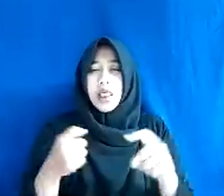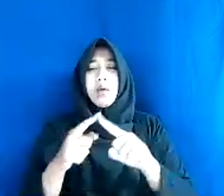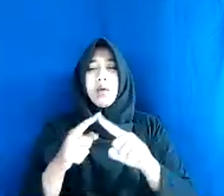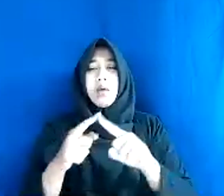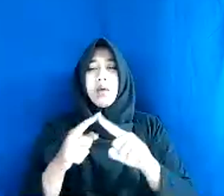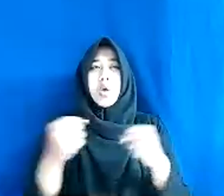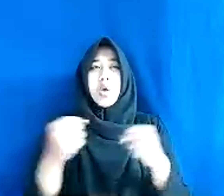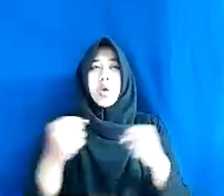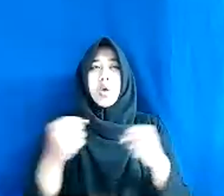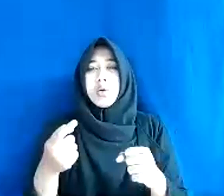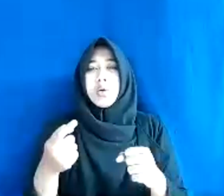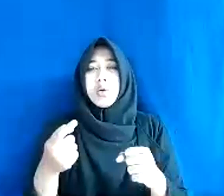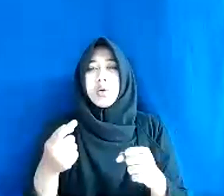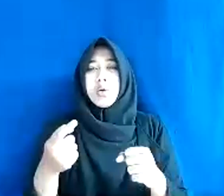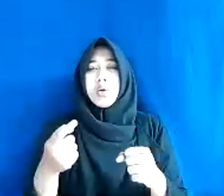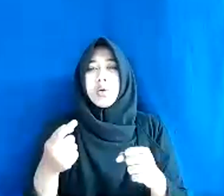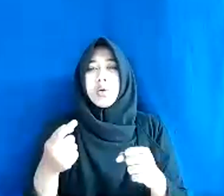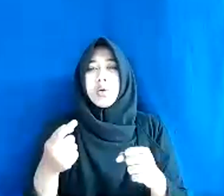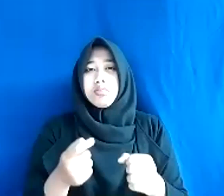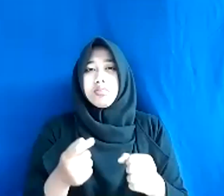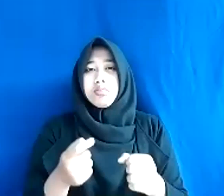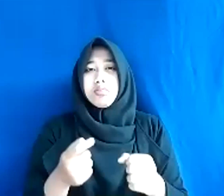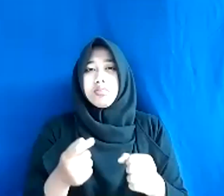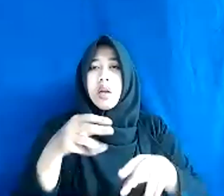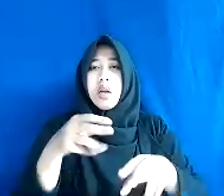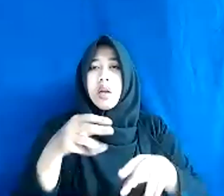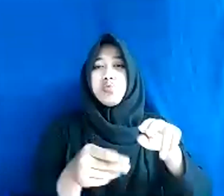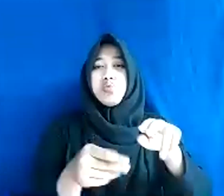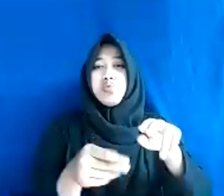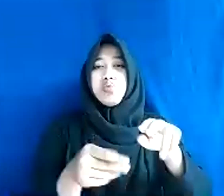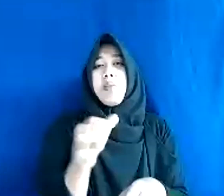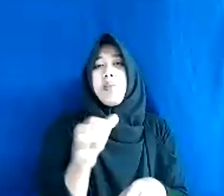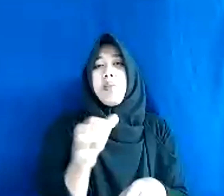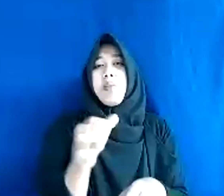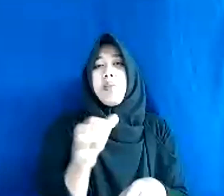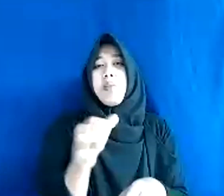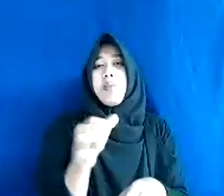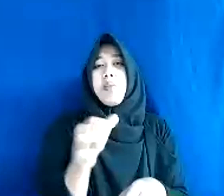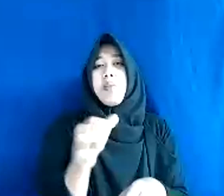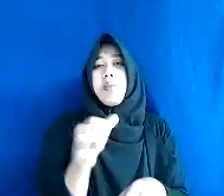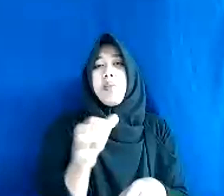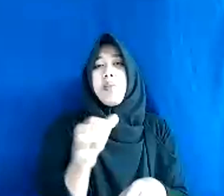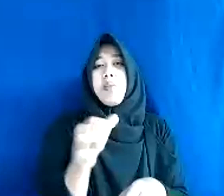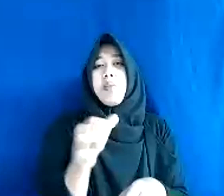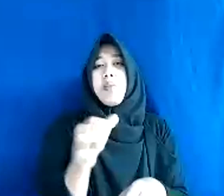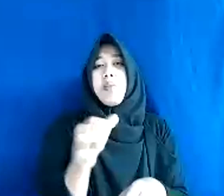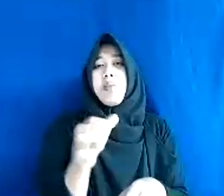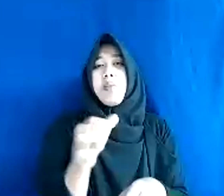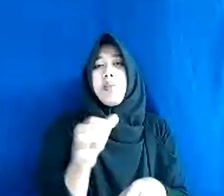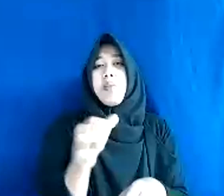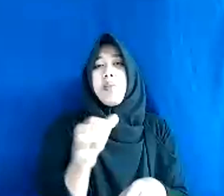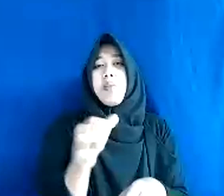kalau oligarki itu tidak berwujud, maka kita memang harus memulai dari kemampuan kita untuk